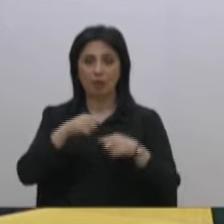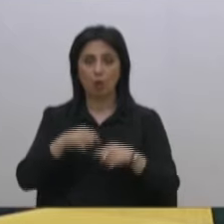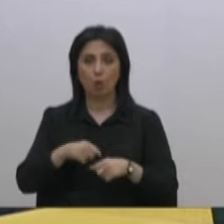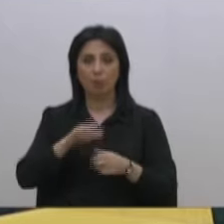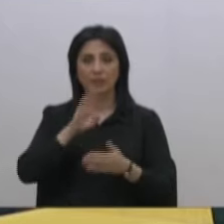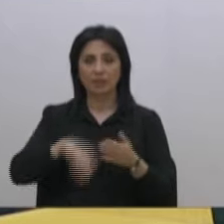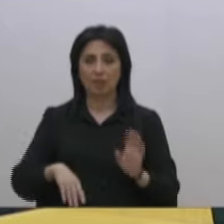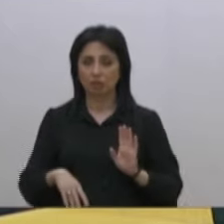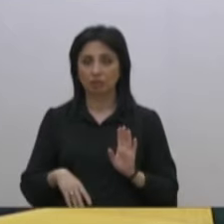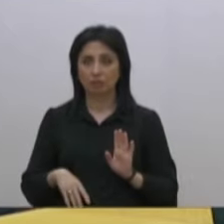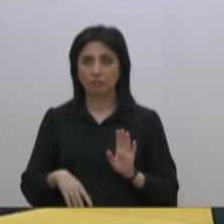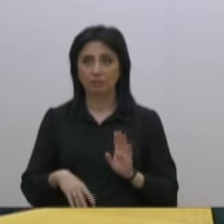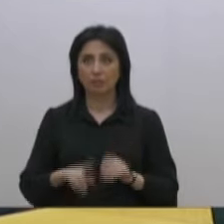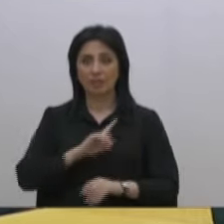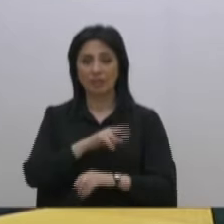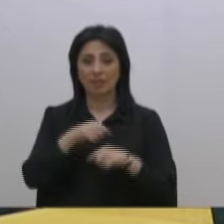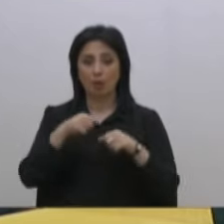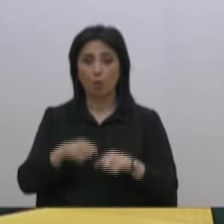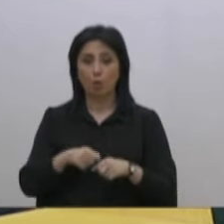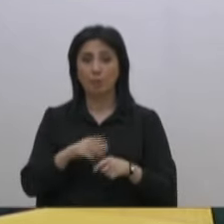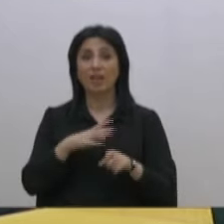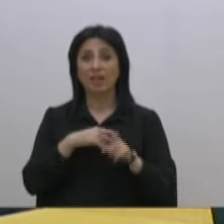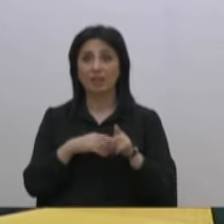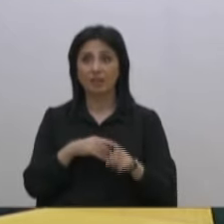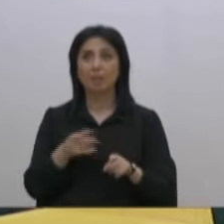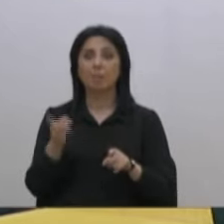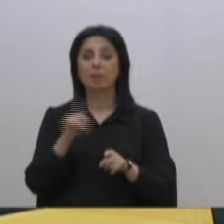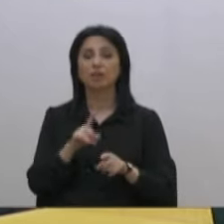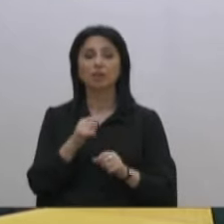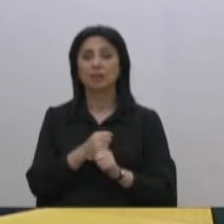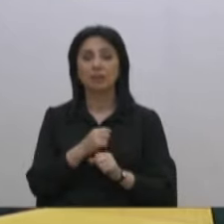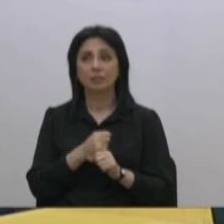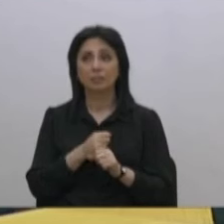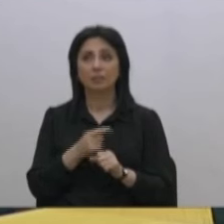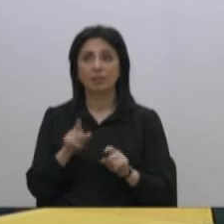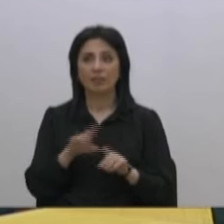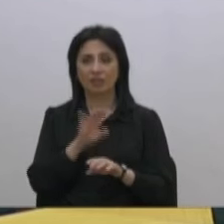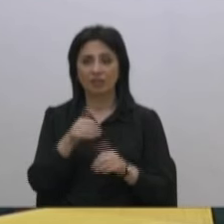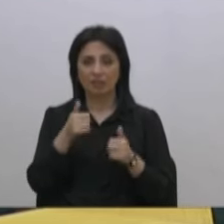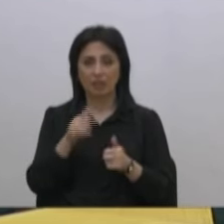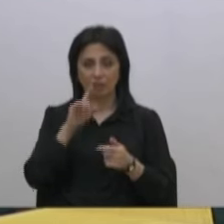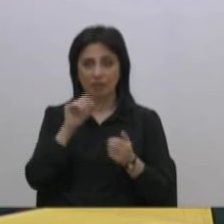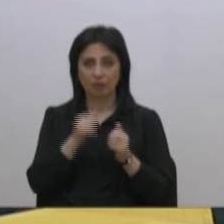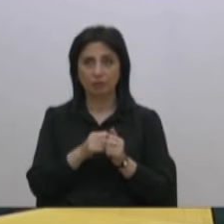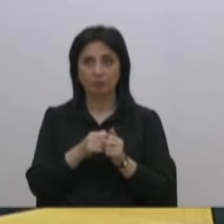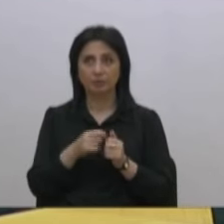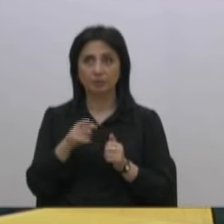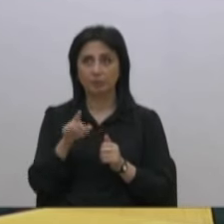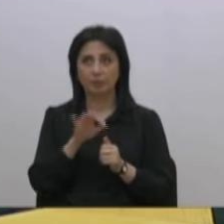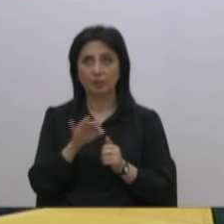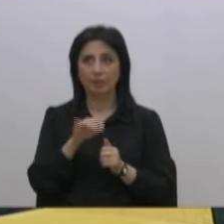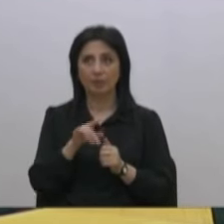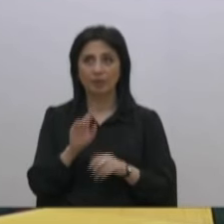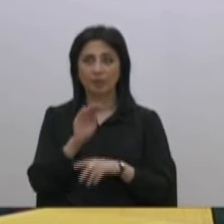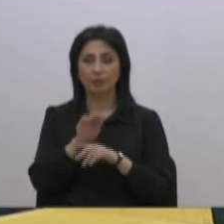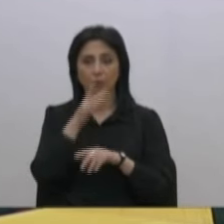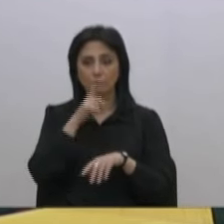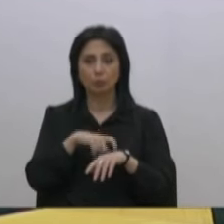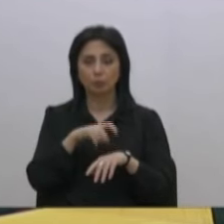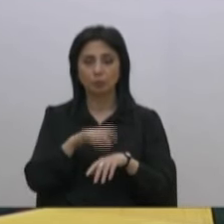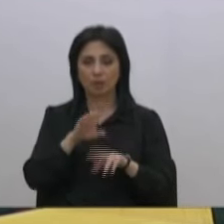ყოფნის გარეშე. ძალაუფლებაში რომ იყვნენ, მაშინ რას აკეთებდნენ? ესეც ყველას კარგად თახსოვს და მაგაზე ახლა დამატებით